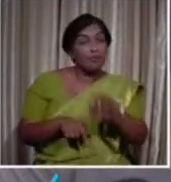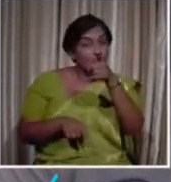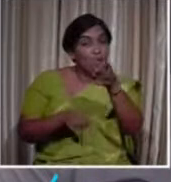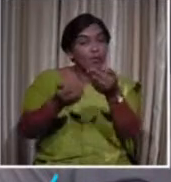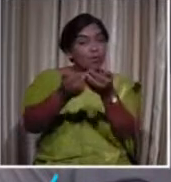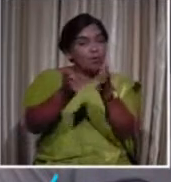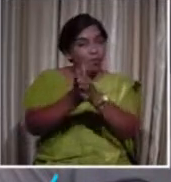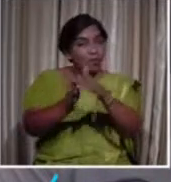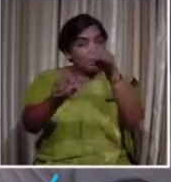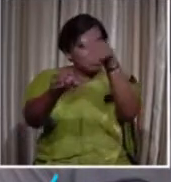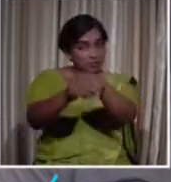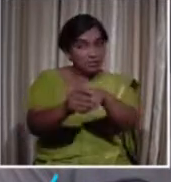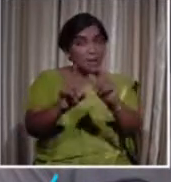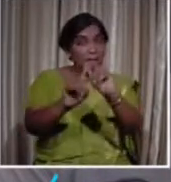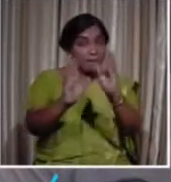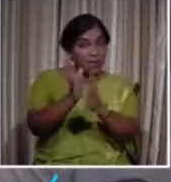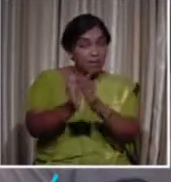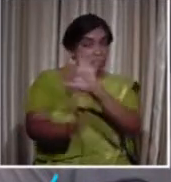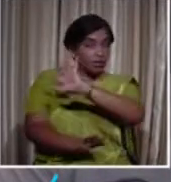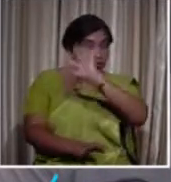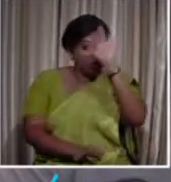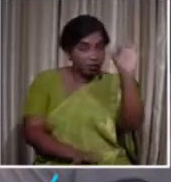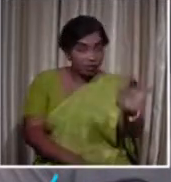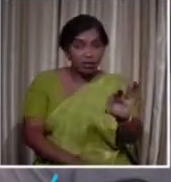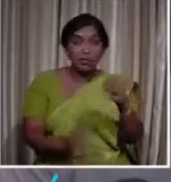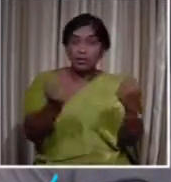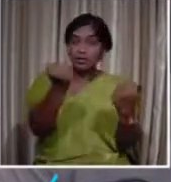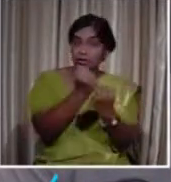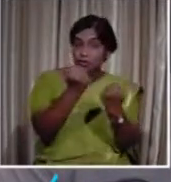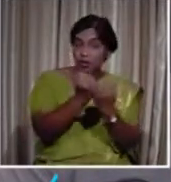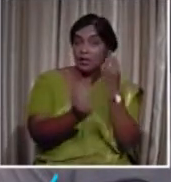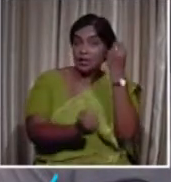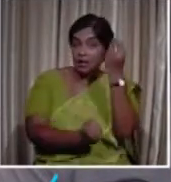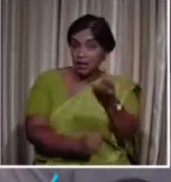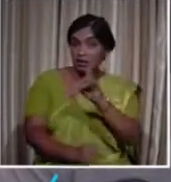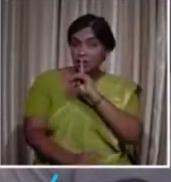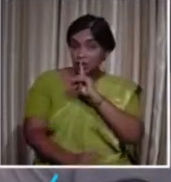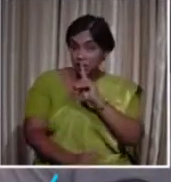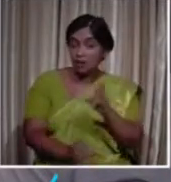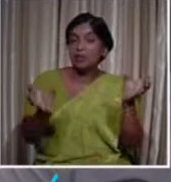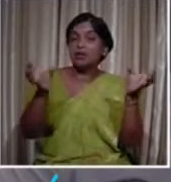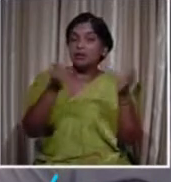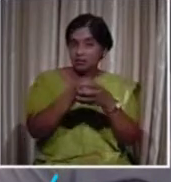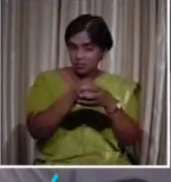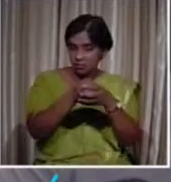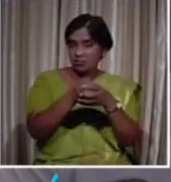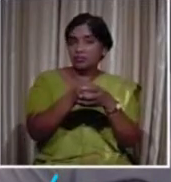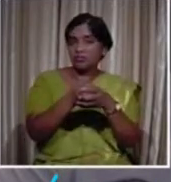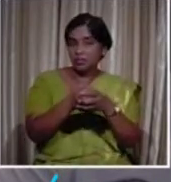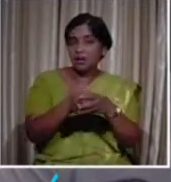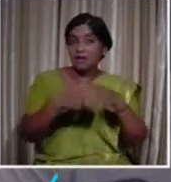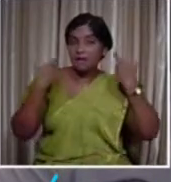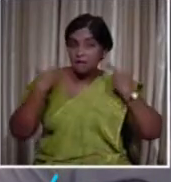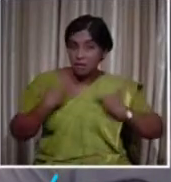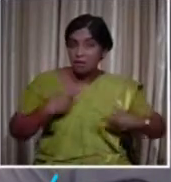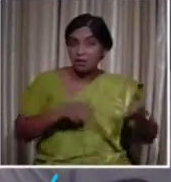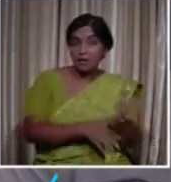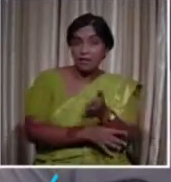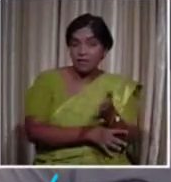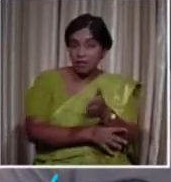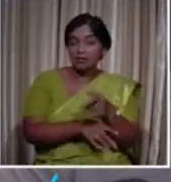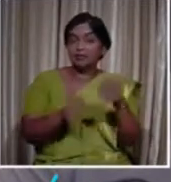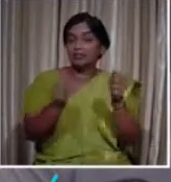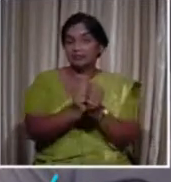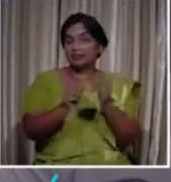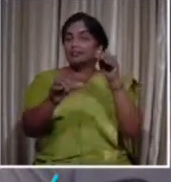ඔබතුමාව අගමැති කරපු ඔබතුමාට සහය දෙනවයි කියපු කණ්ඩායම රාජපක්ෂ අතකොලුවක් බවට